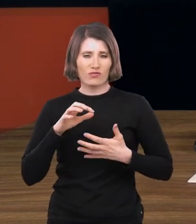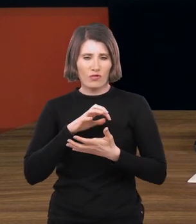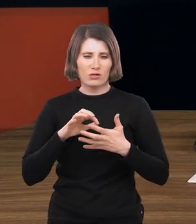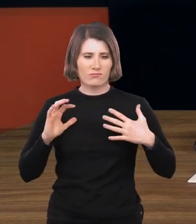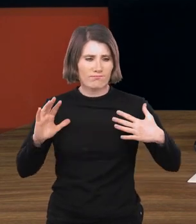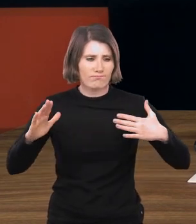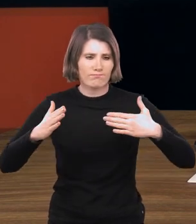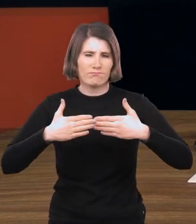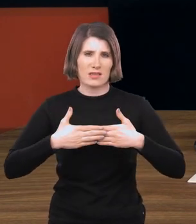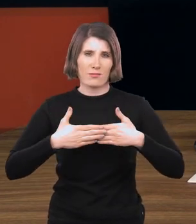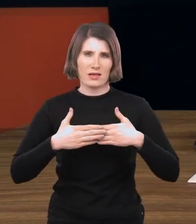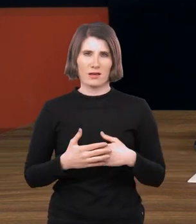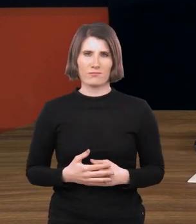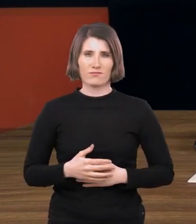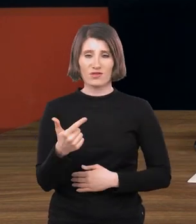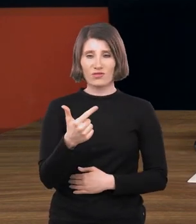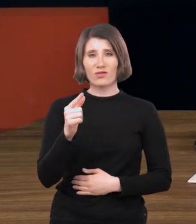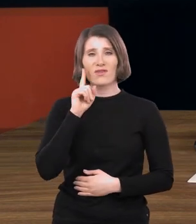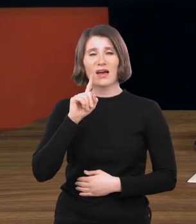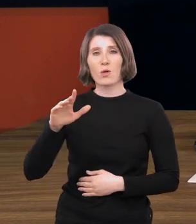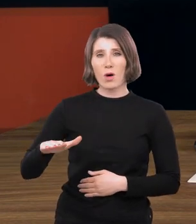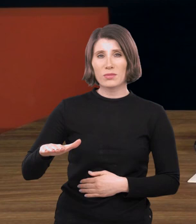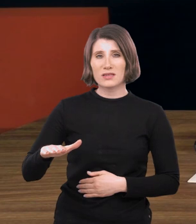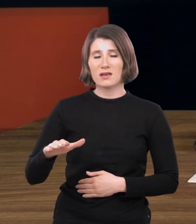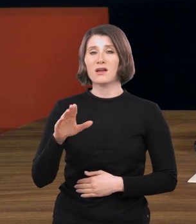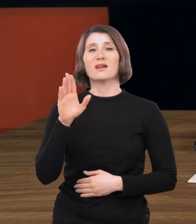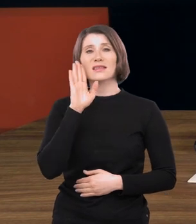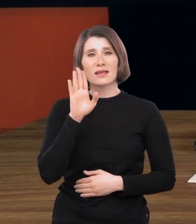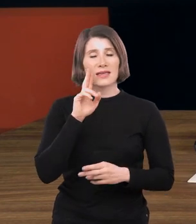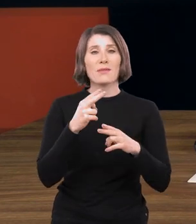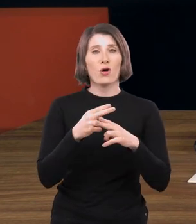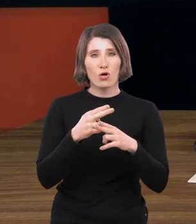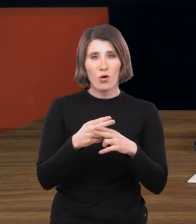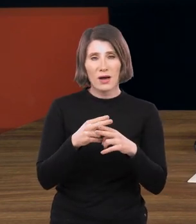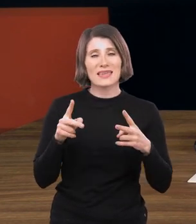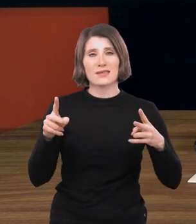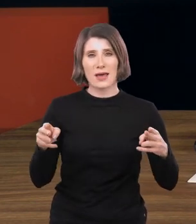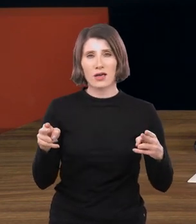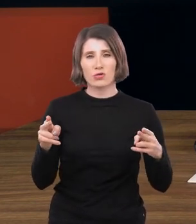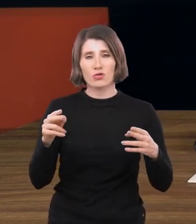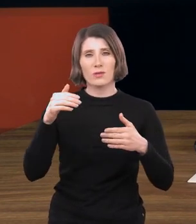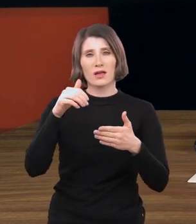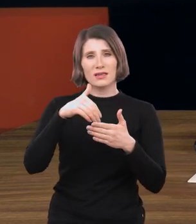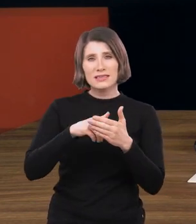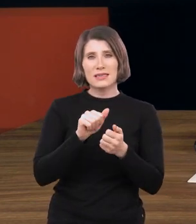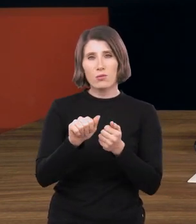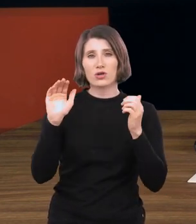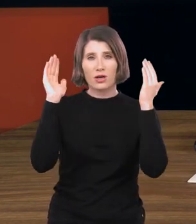świecie. Dwaj chłopcy, ta sama diagnoza, spektrum zaburzeń